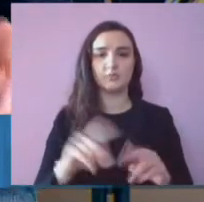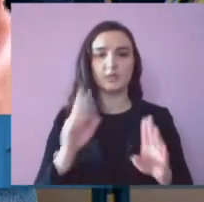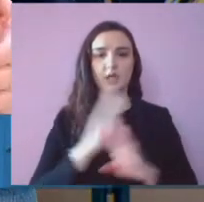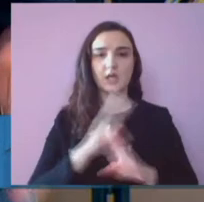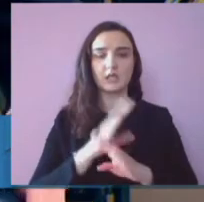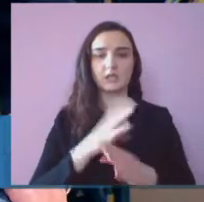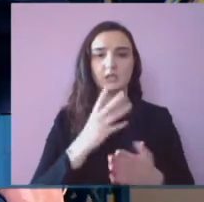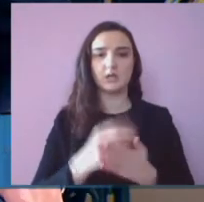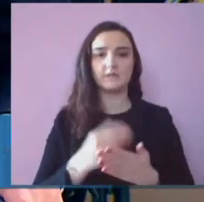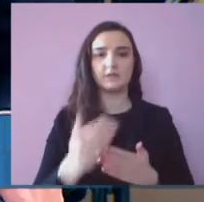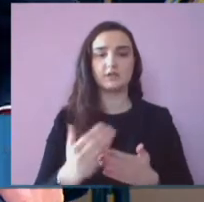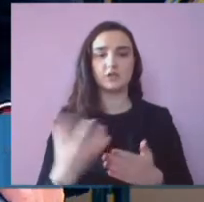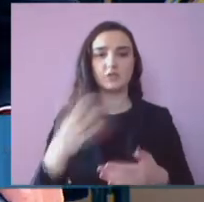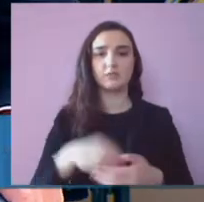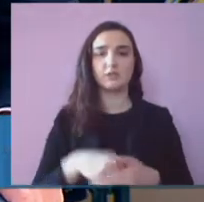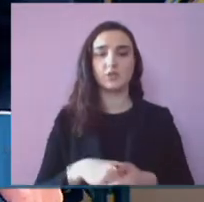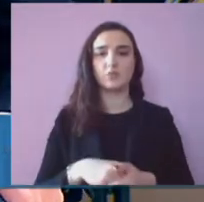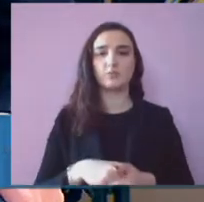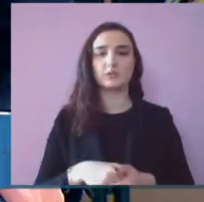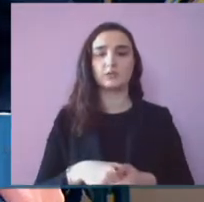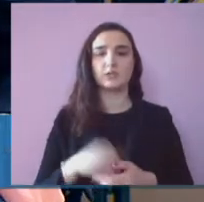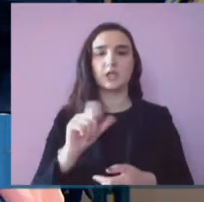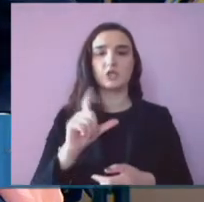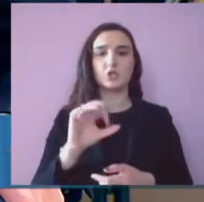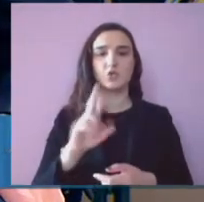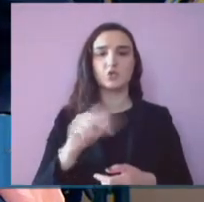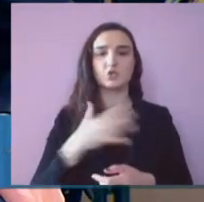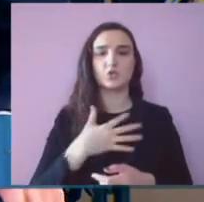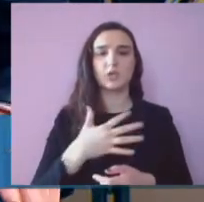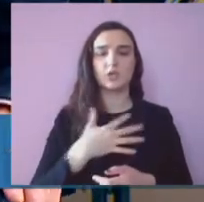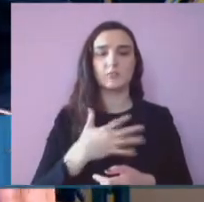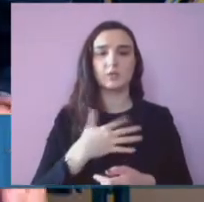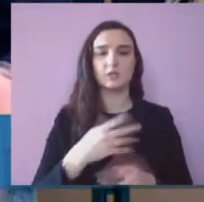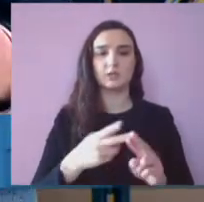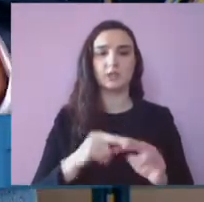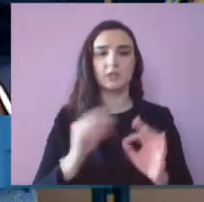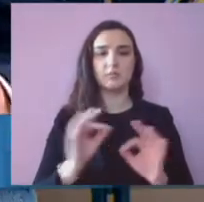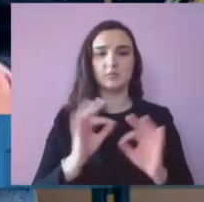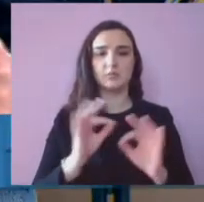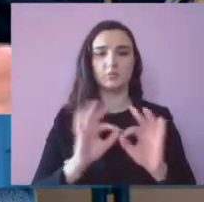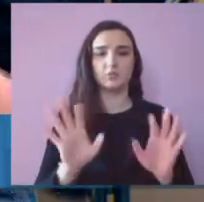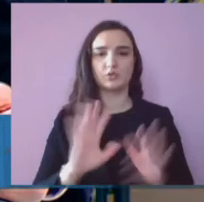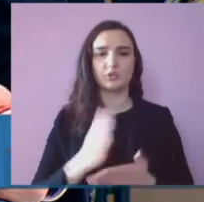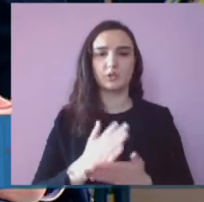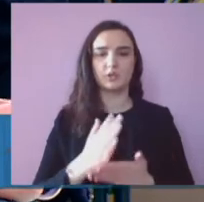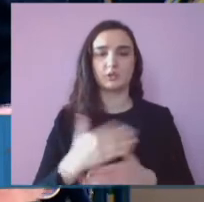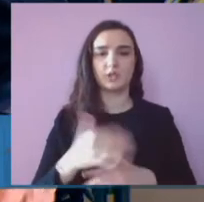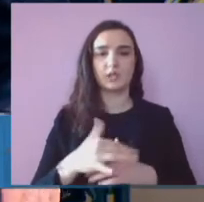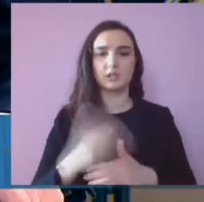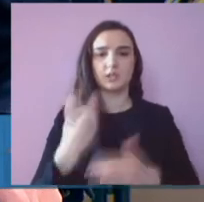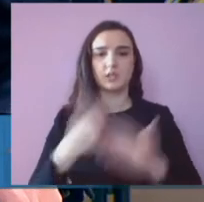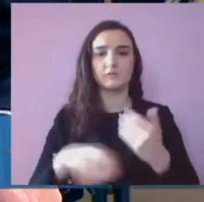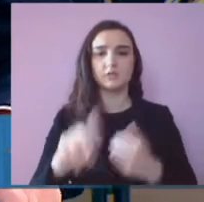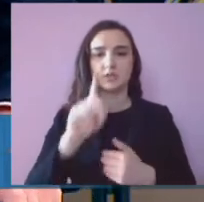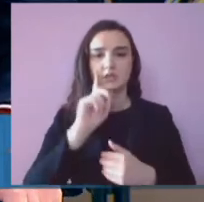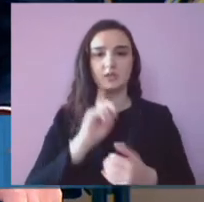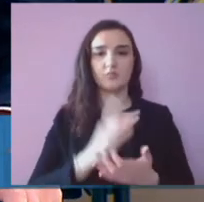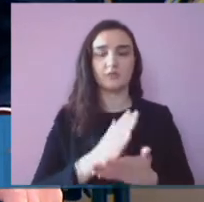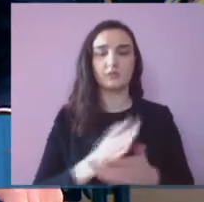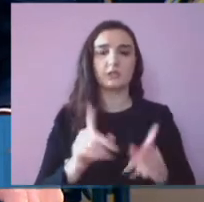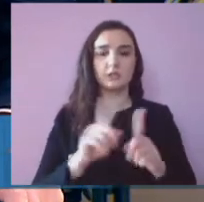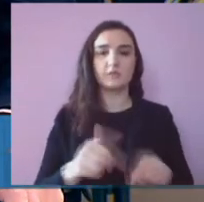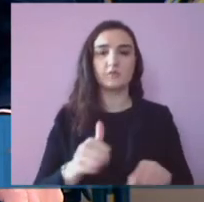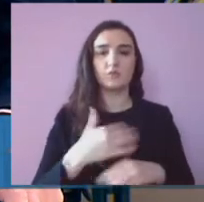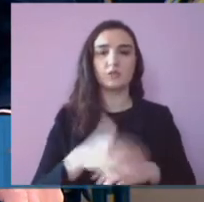თქვა შემადგენლობით აზოტისა და ჟანგბადისა ეს არაფერ შუაში არა. გარეთ გასვლა, სასიამოვნოა, ისევე როგორც ქალაქ